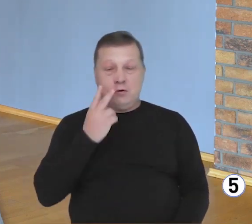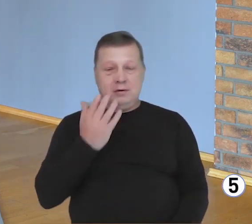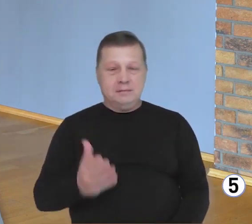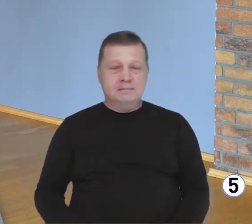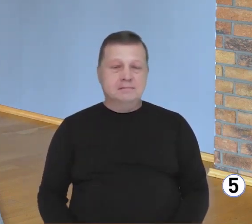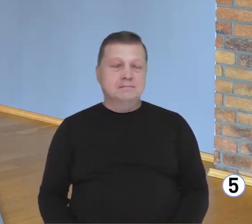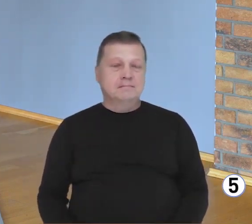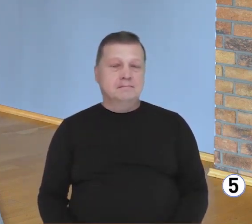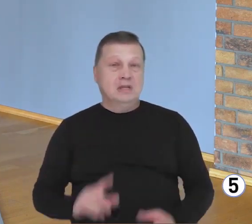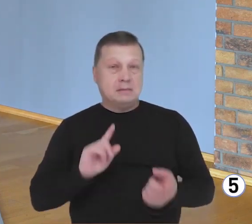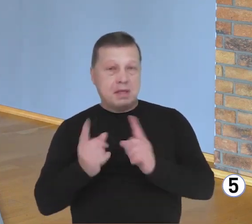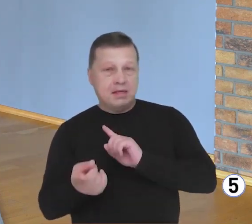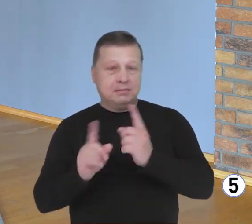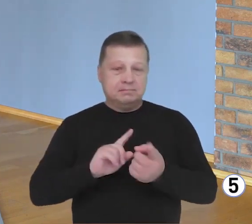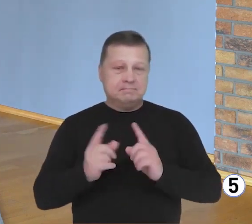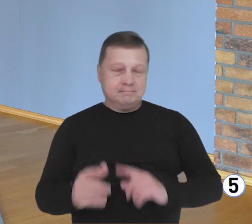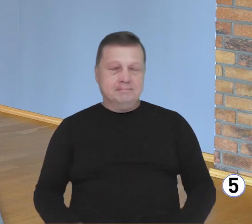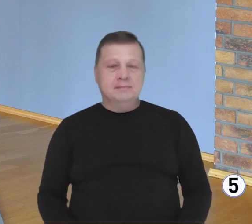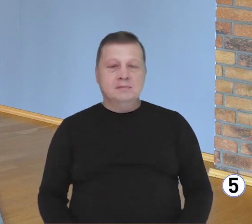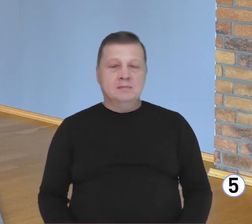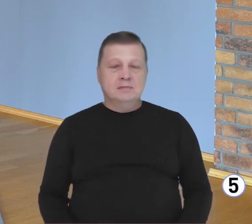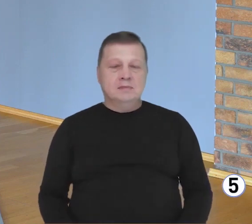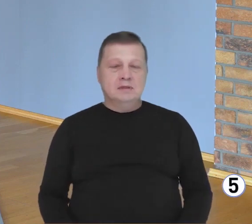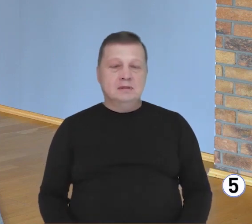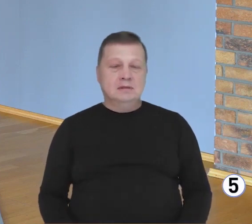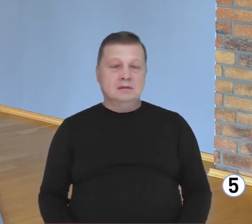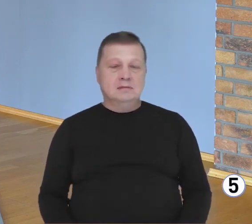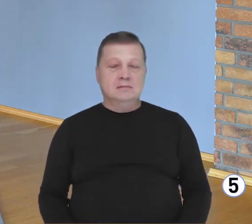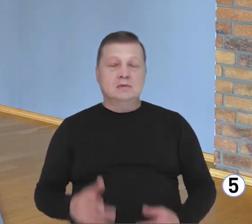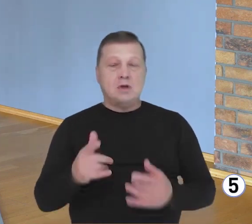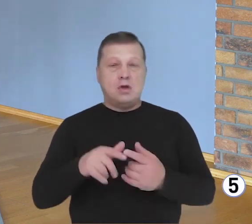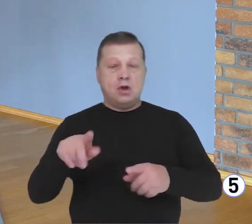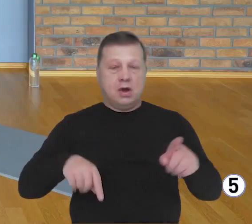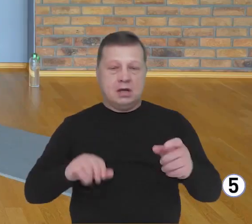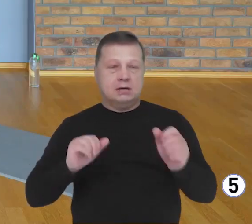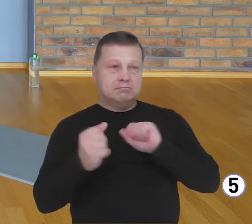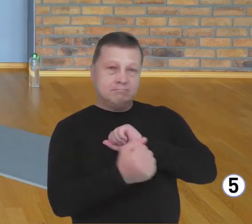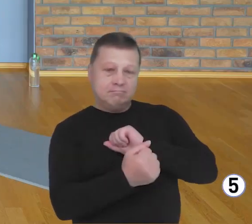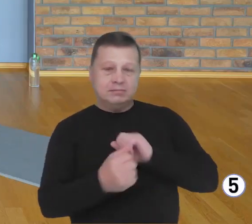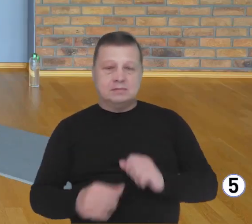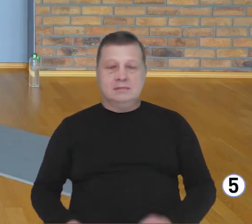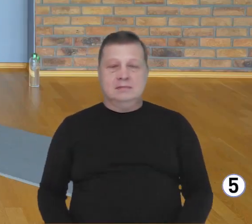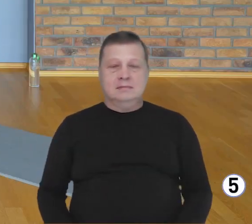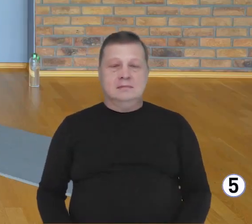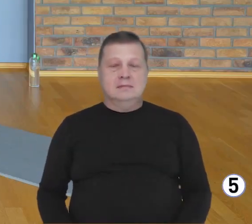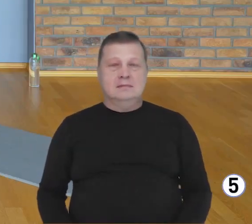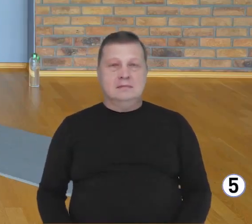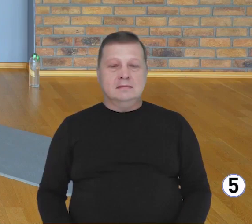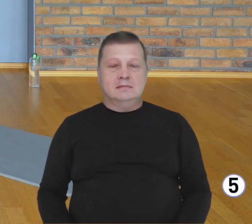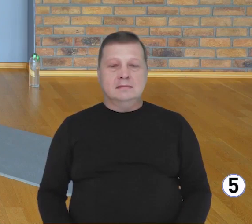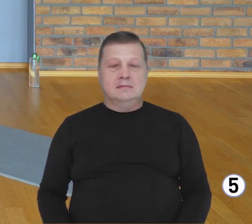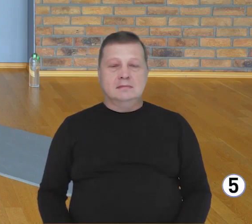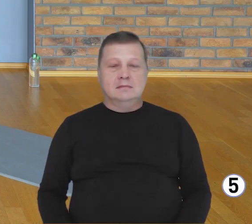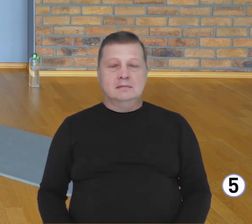Dobrze. I teraz na przemian. Uginamy ramiona do tyłu. Noga. Rotacja na